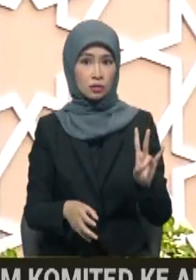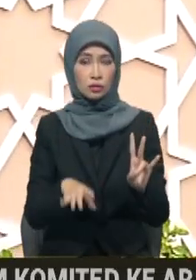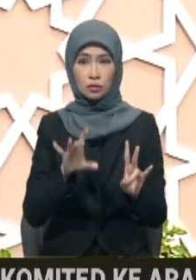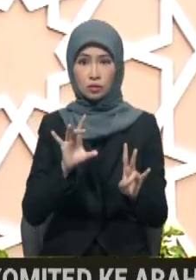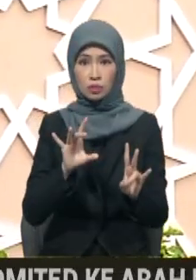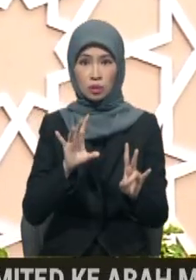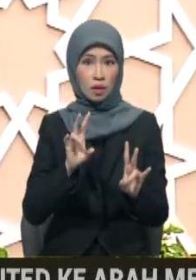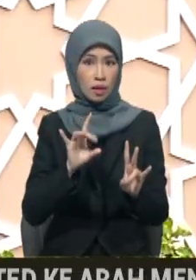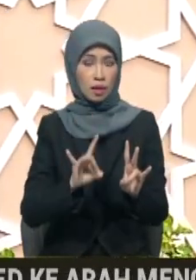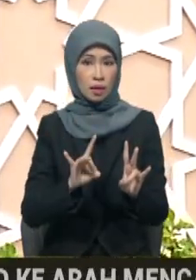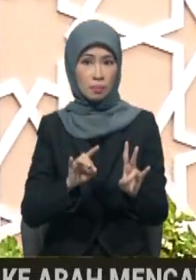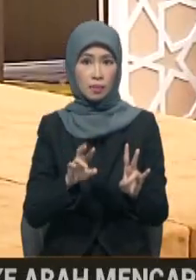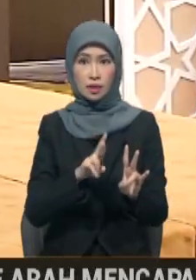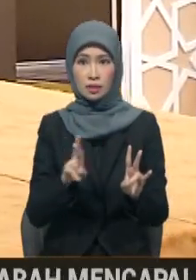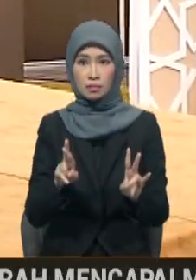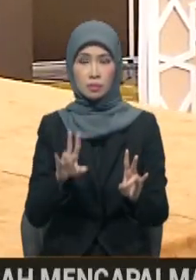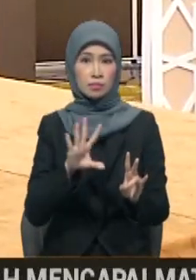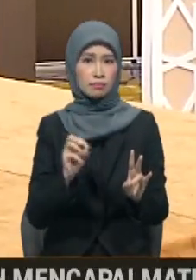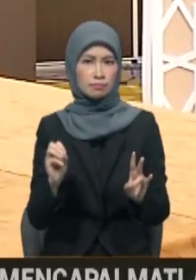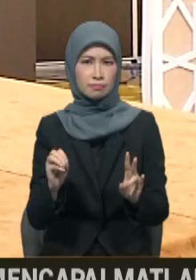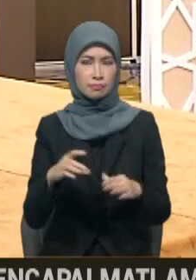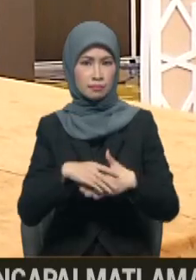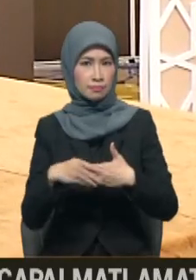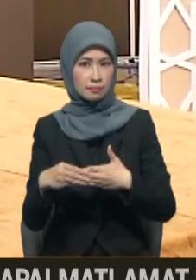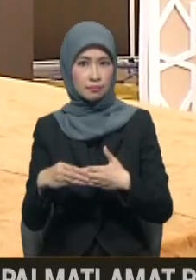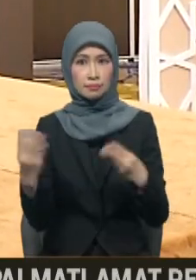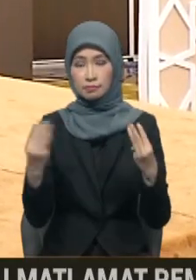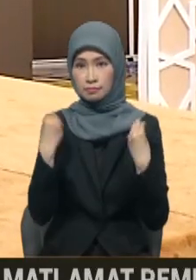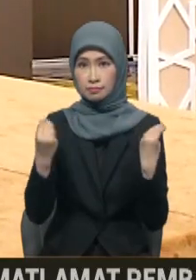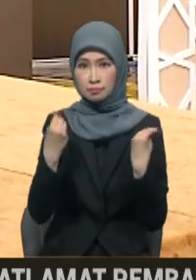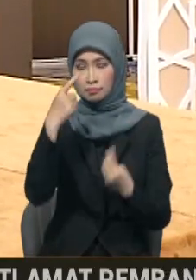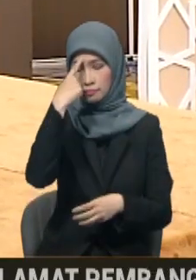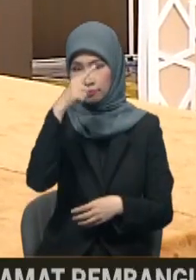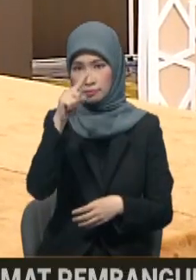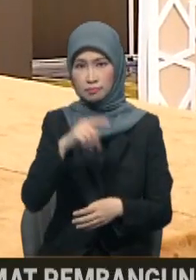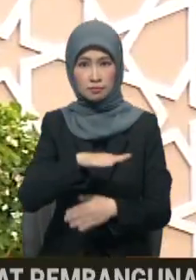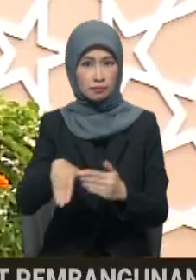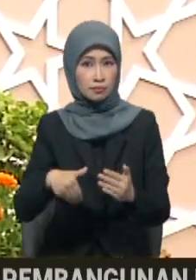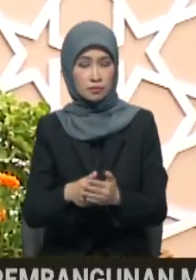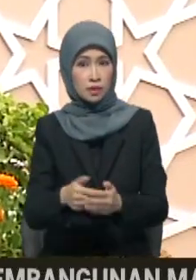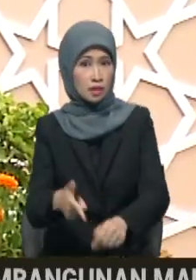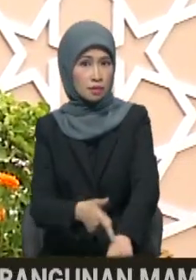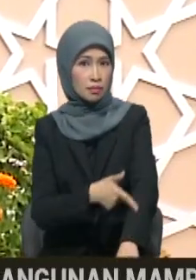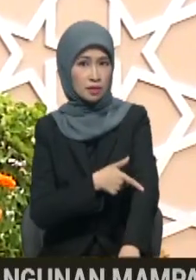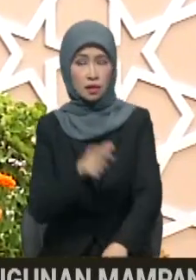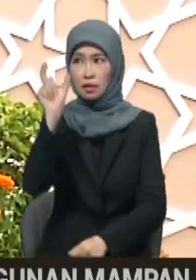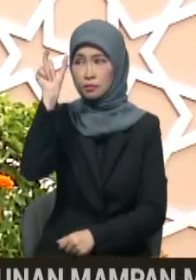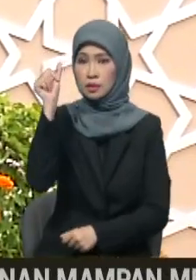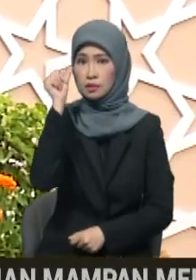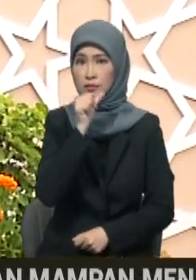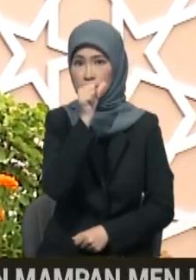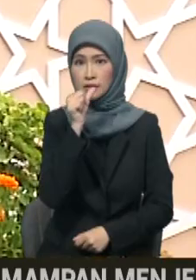r8,500 sumbangan itu adalah bagi mengadakan Majlis dan aktiviti takmir khususnya sepanjang bulan Ramadan tahun